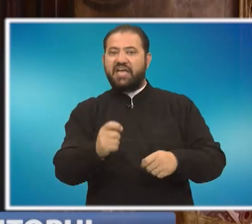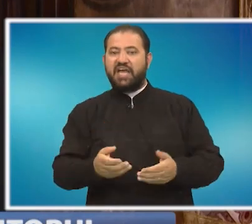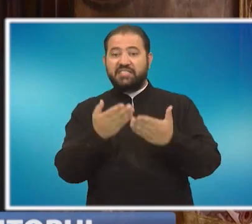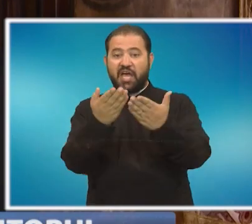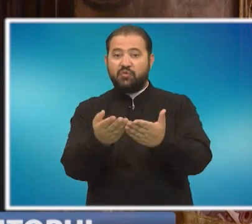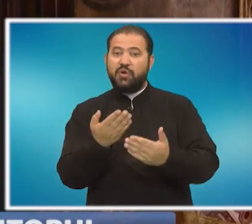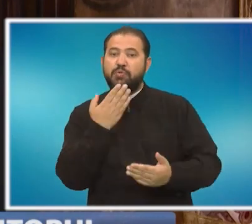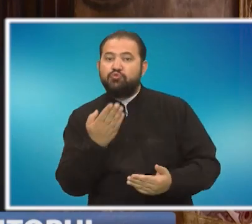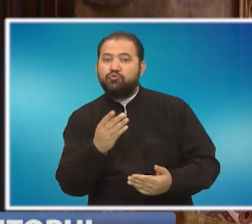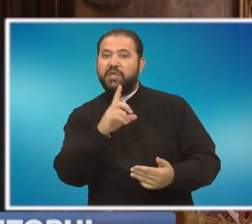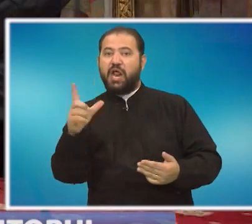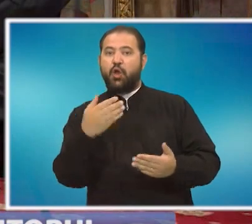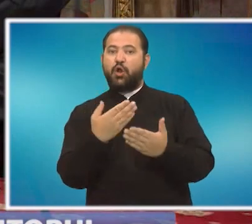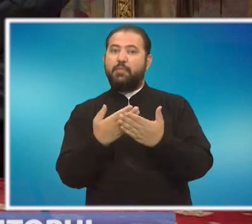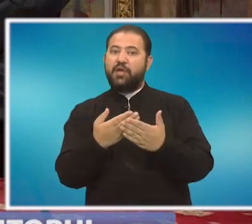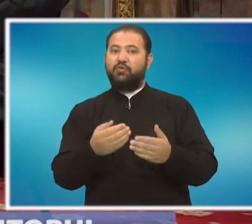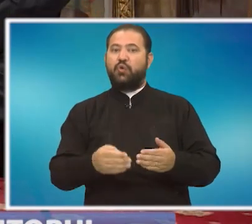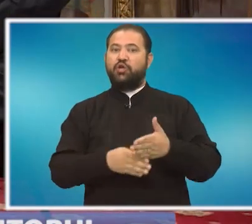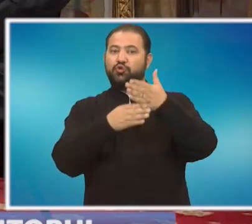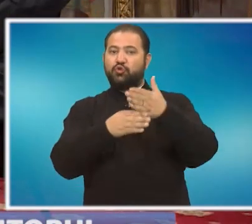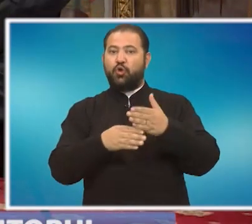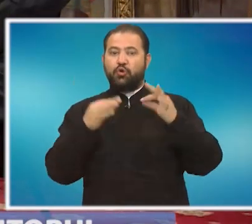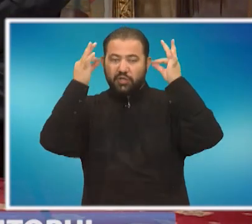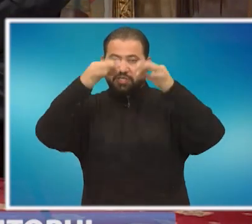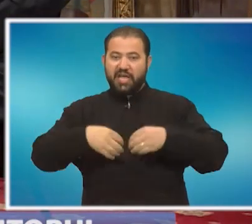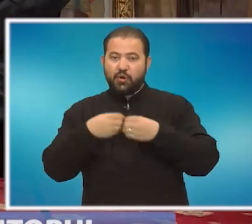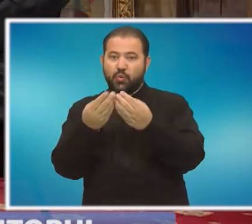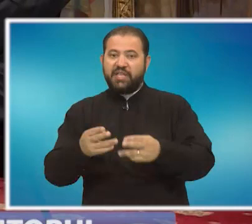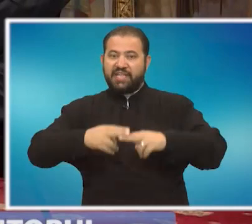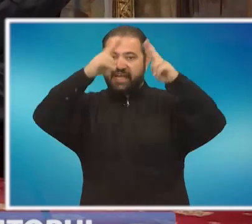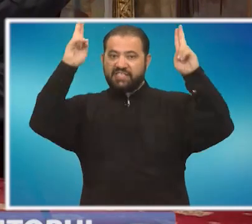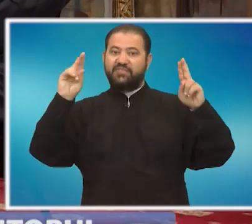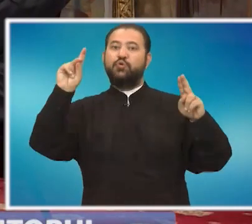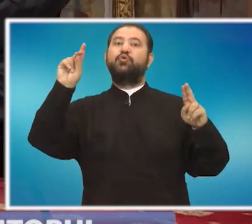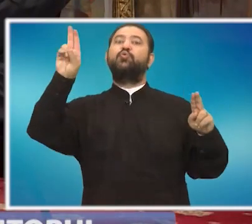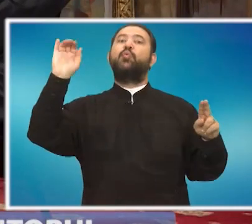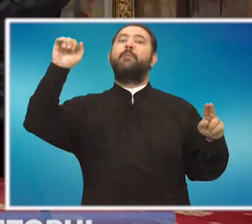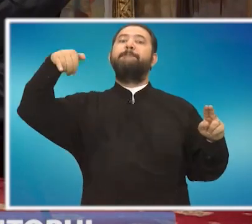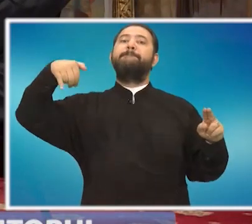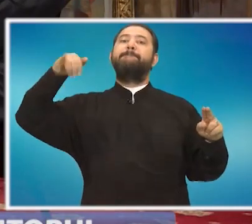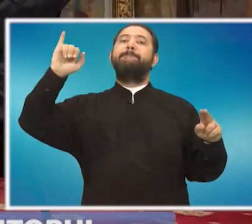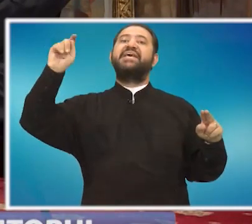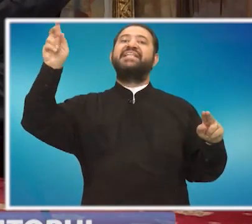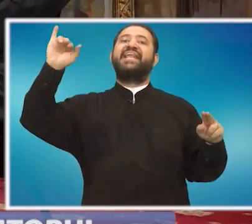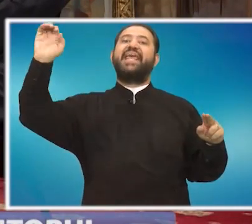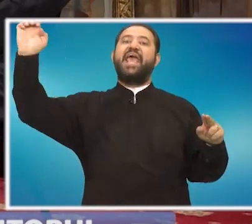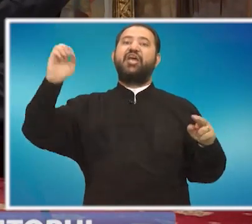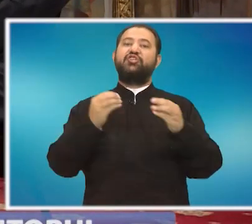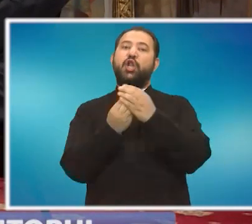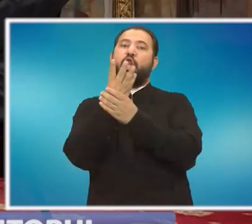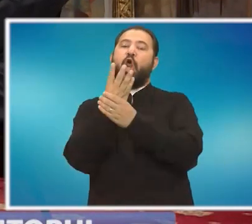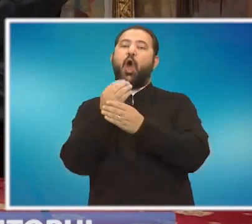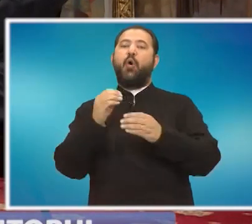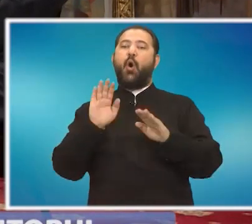de credincioșii din toată țara. Vorbim deci astăzi despre Sfântul Dimitrie cel Nou, ocrotitorul Bucureștilor, și despre pelerinaj